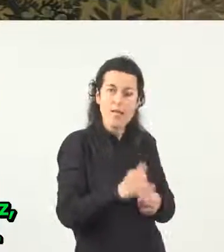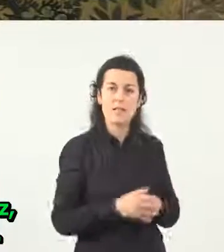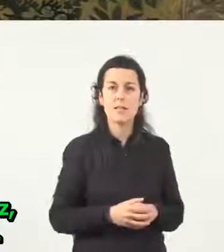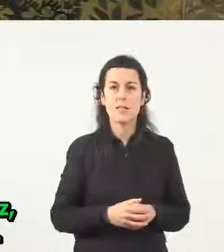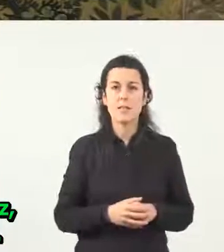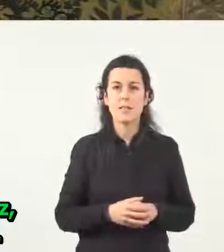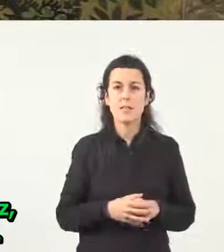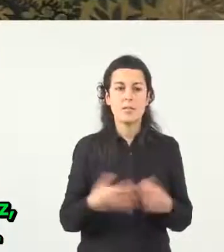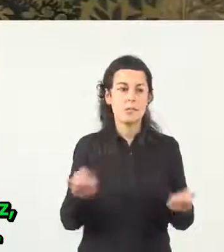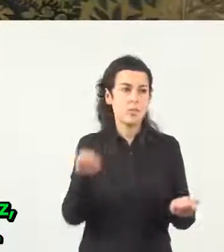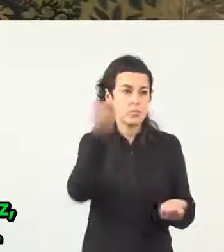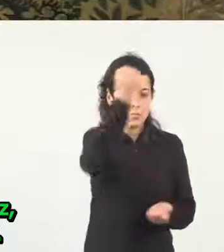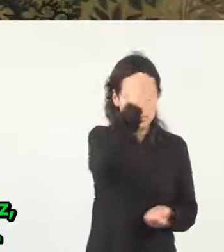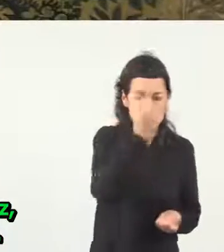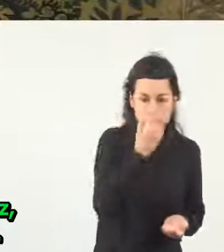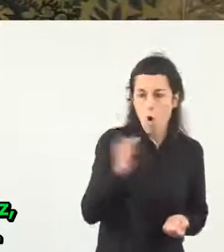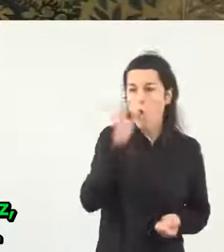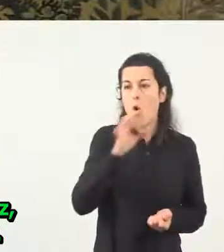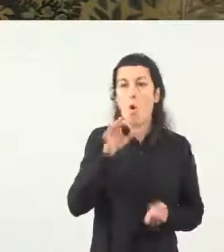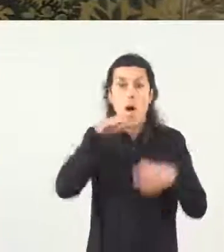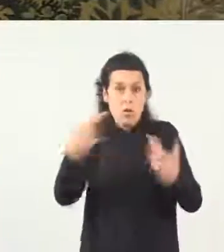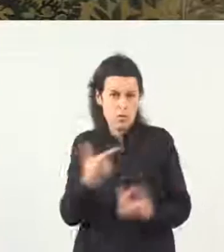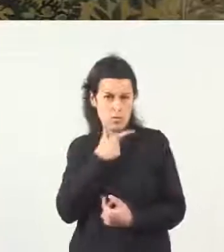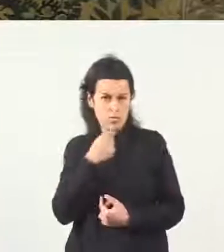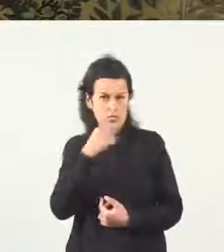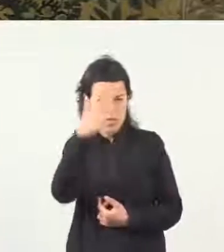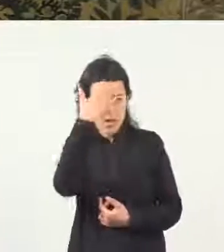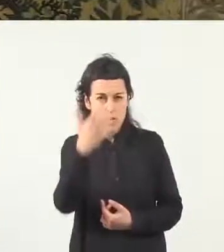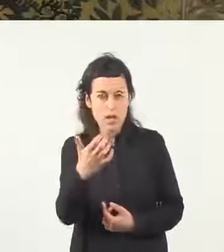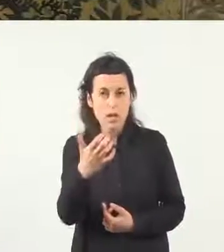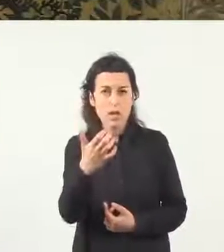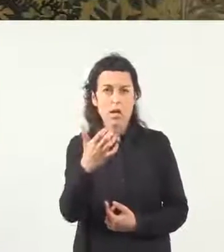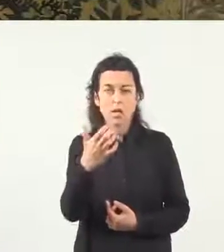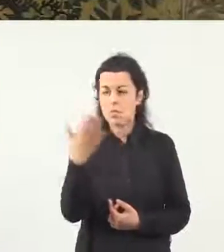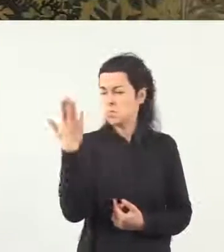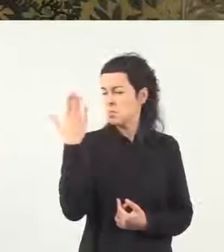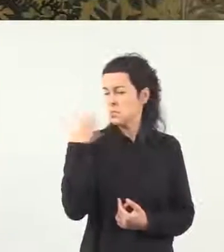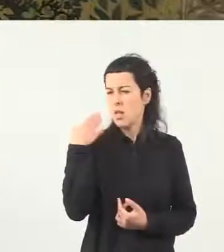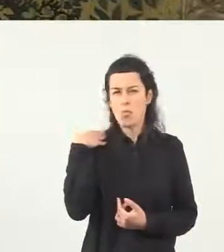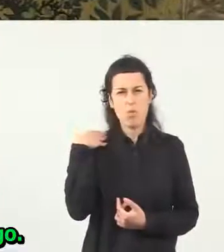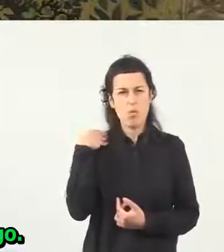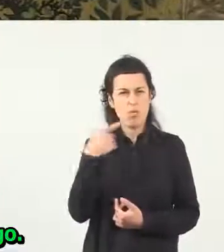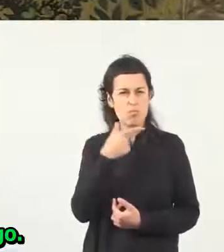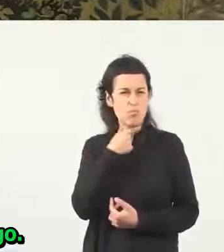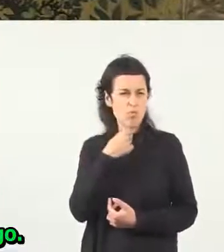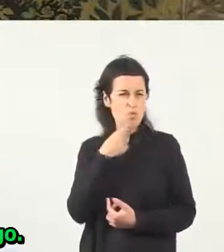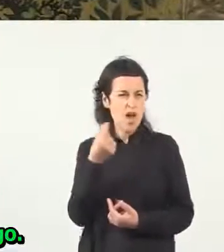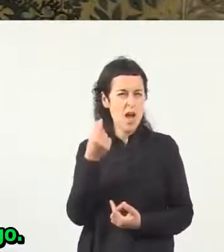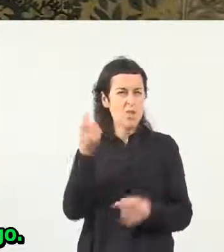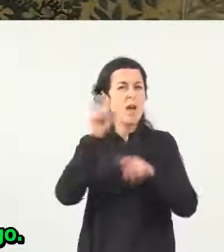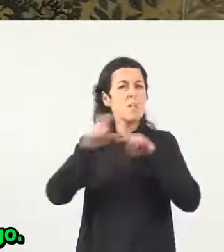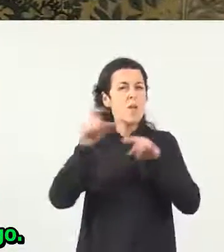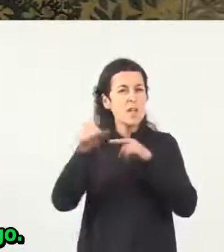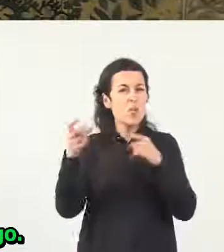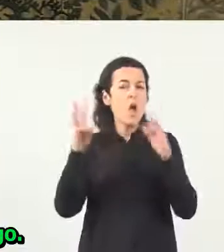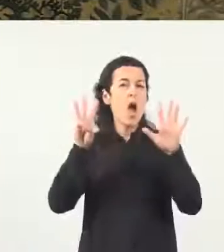egu terrorismoaren bidez, edo gaur egun umorearen bidez, gogoratu zagertatu zan duela gutxi umorearen, no? Bai, hotxa apellidos